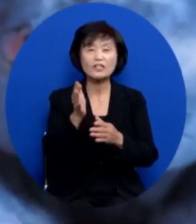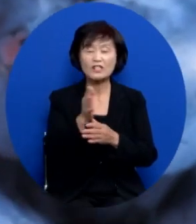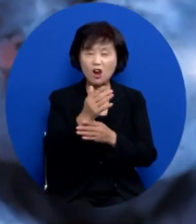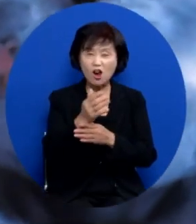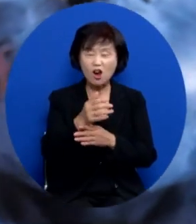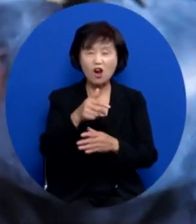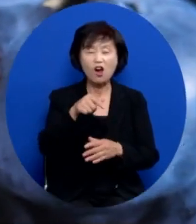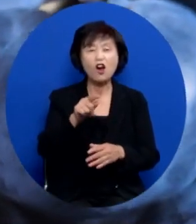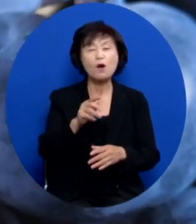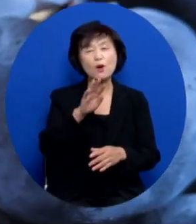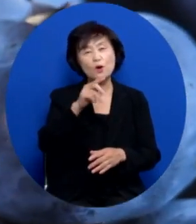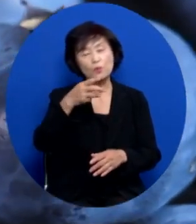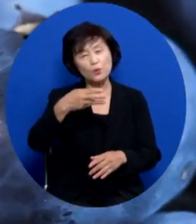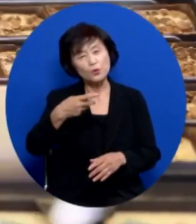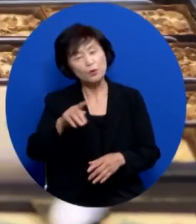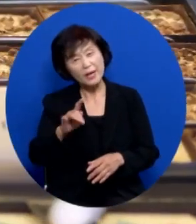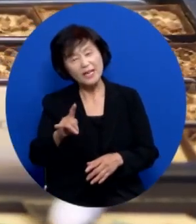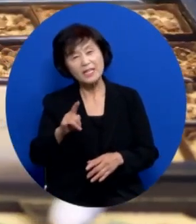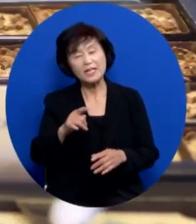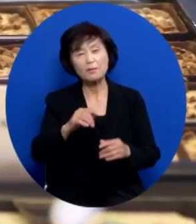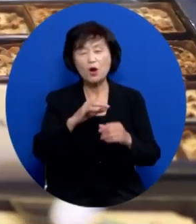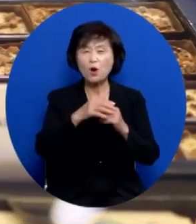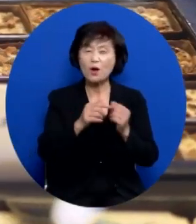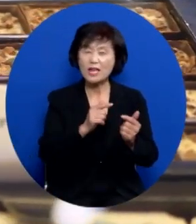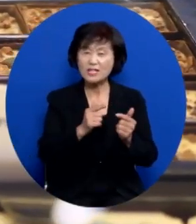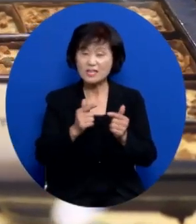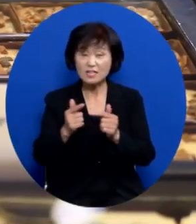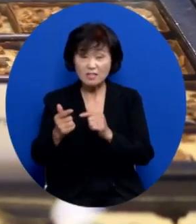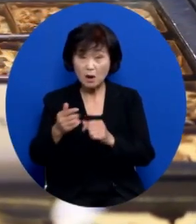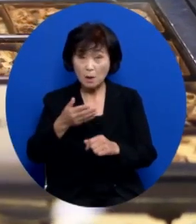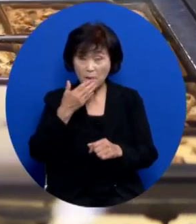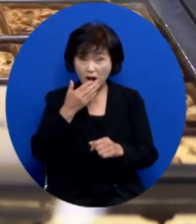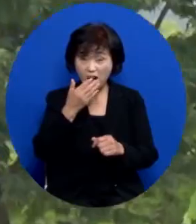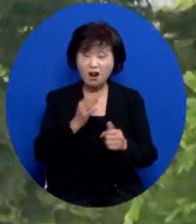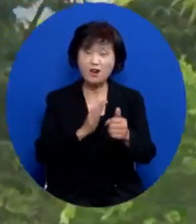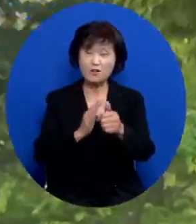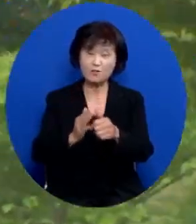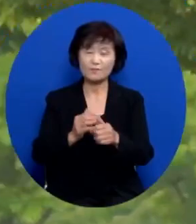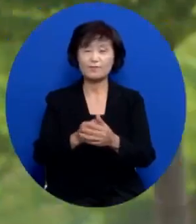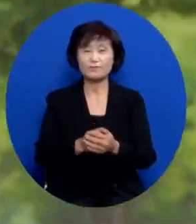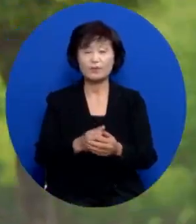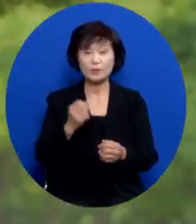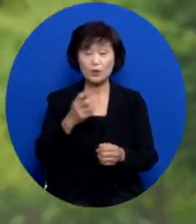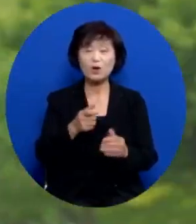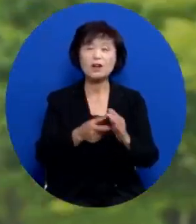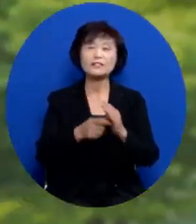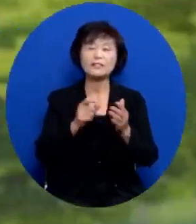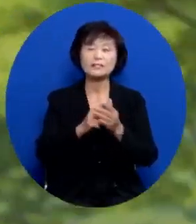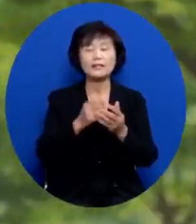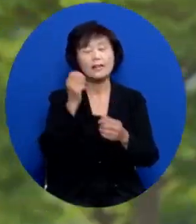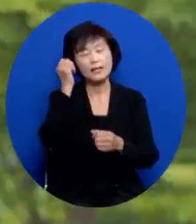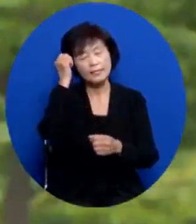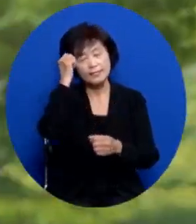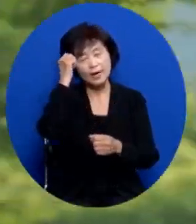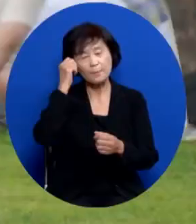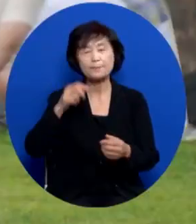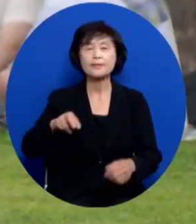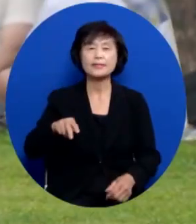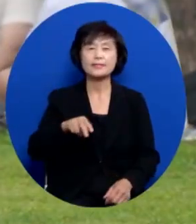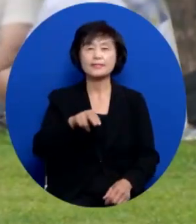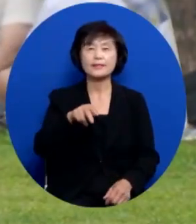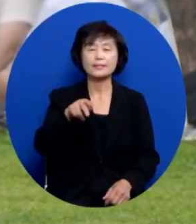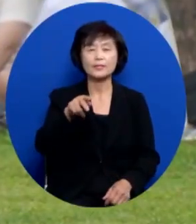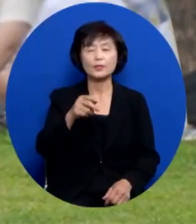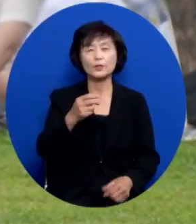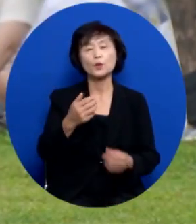견과류 블루베리 아보카도 다크 초콜릿 등의 음식을 권장합니다 또 적절한 수면과 산책도 도움이 될 수 있다고